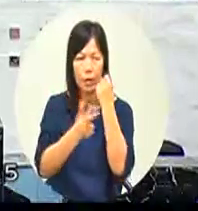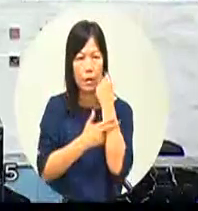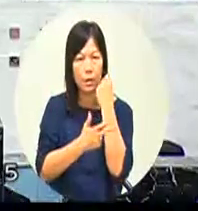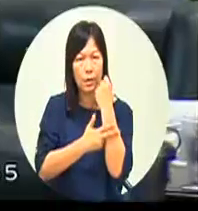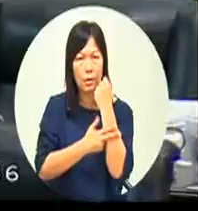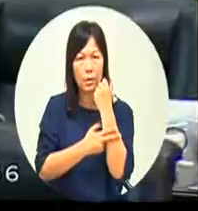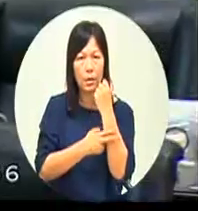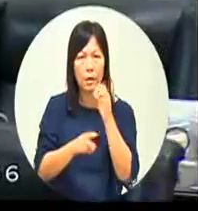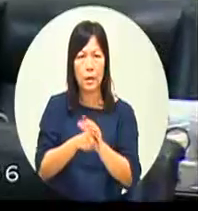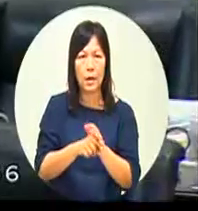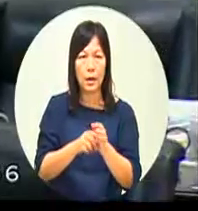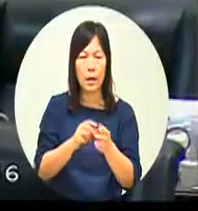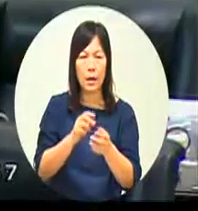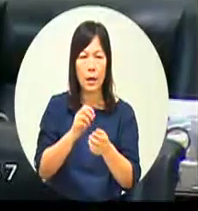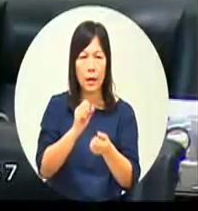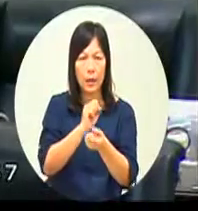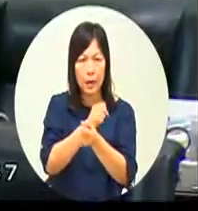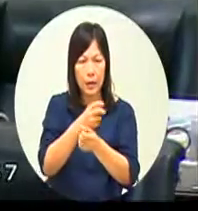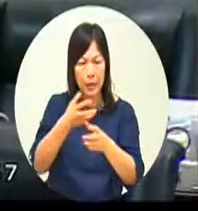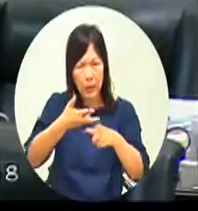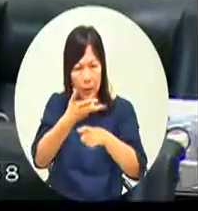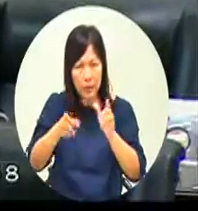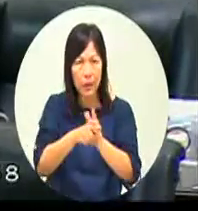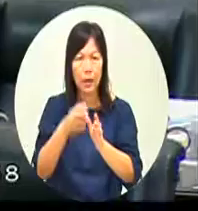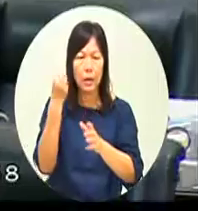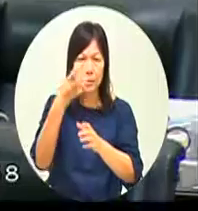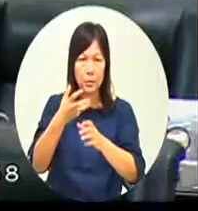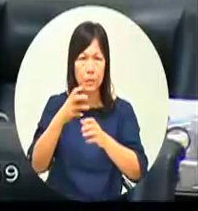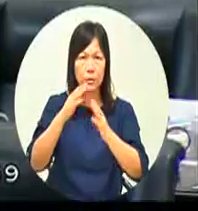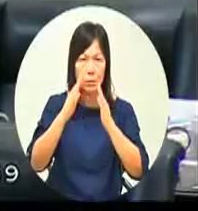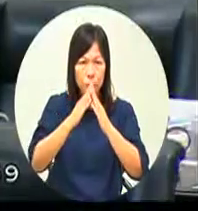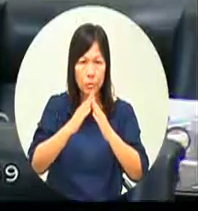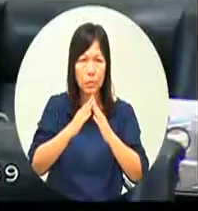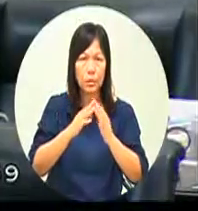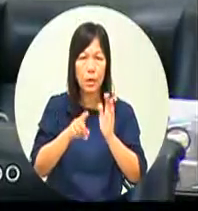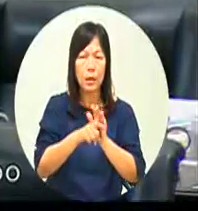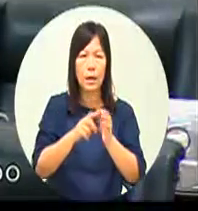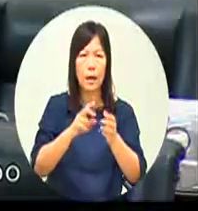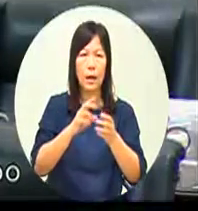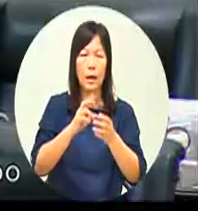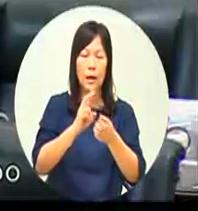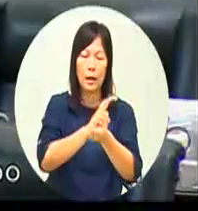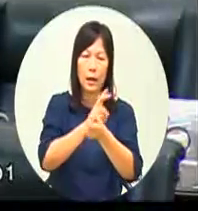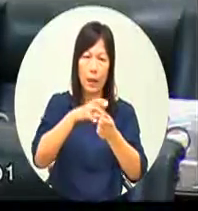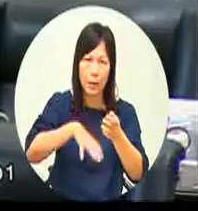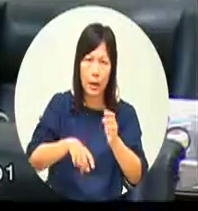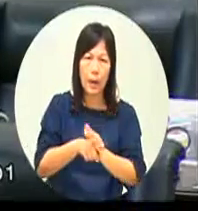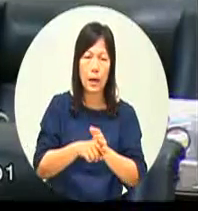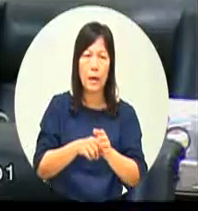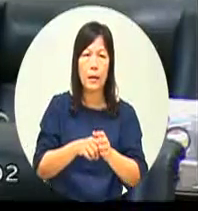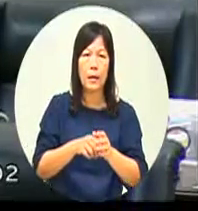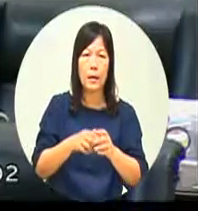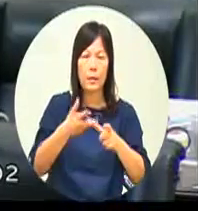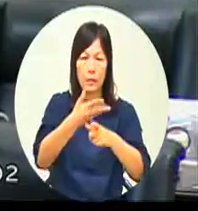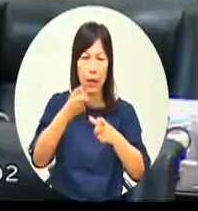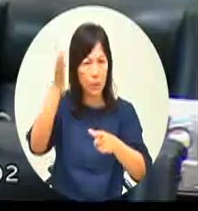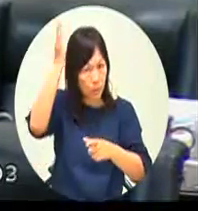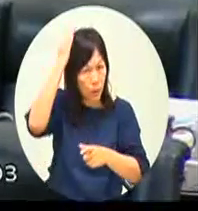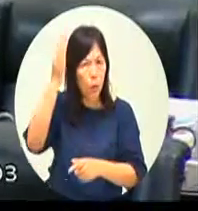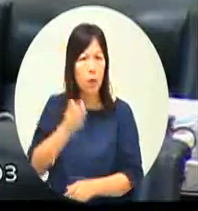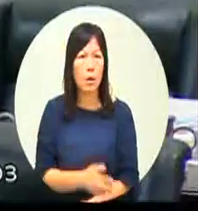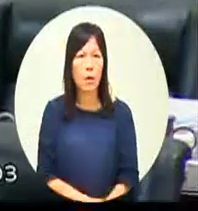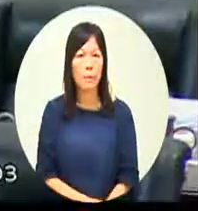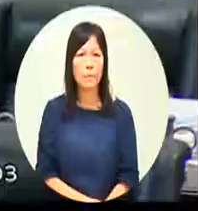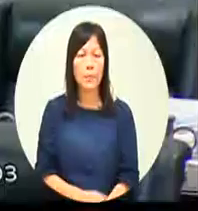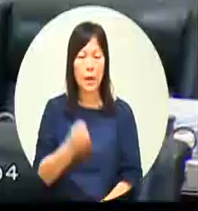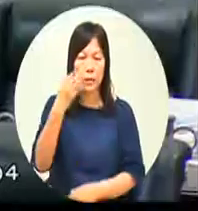六里哦，科潭新厝，个科潭新厝拿来，啊潭头，啊个新